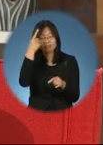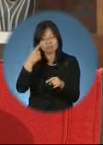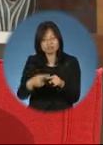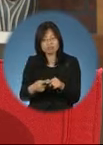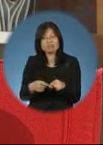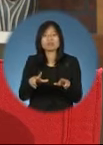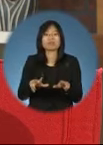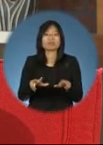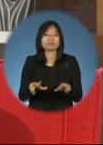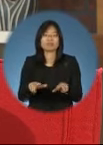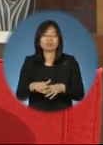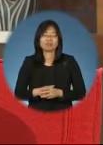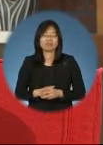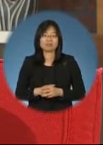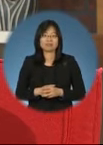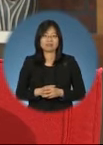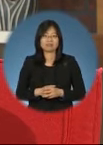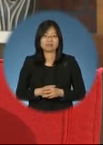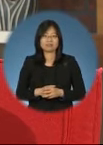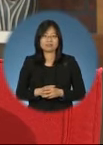그러다가 이제